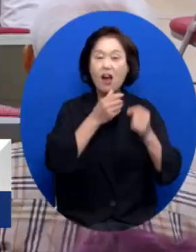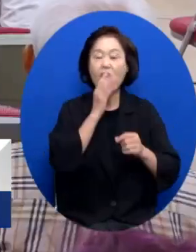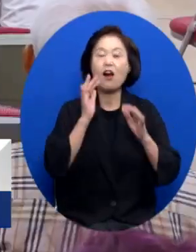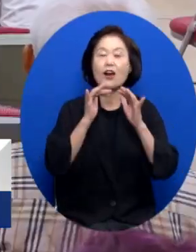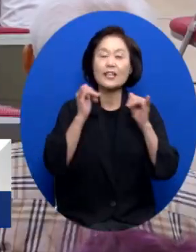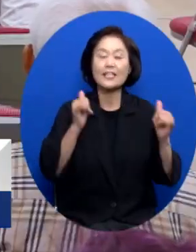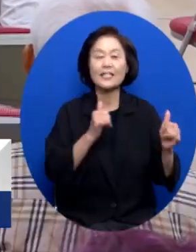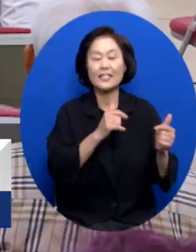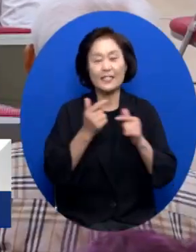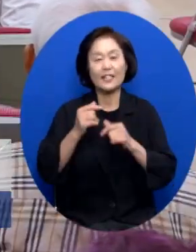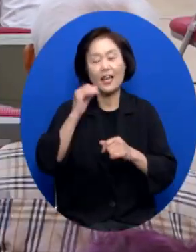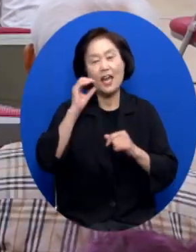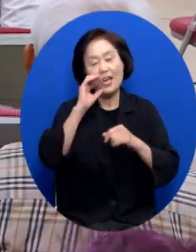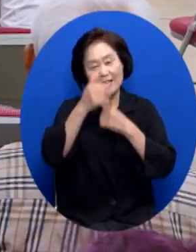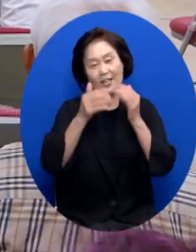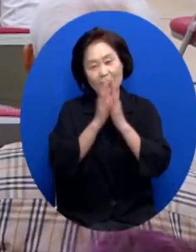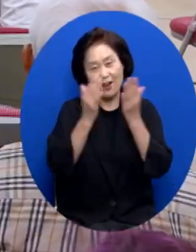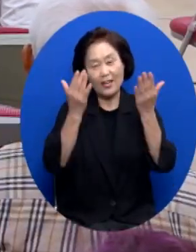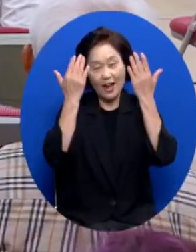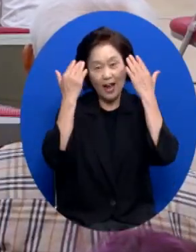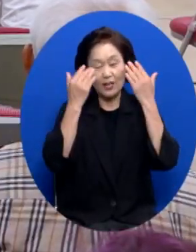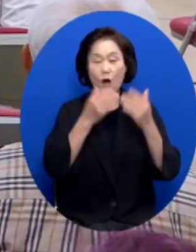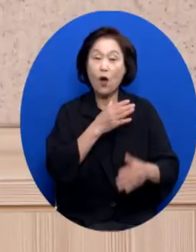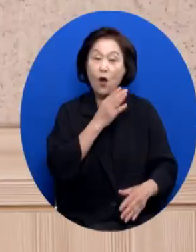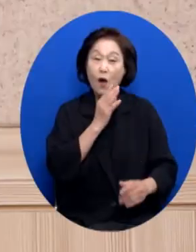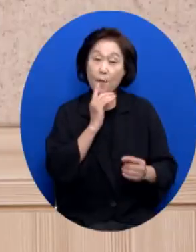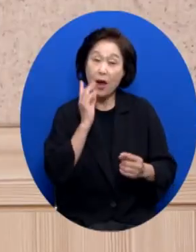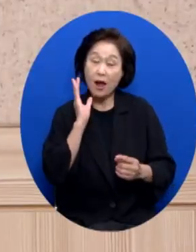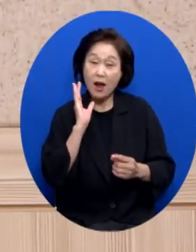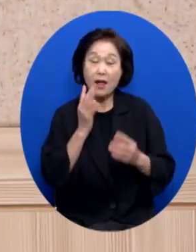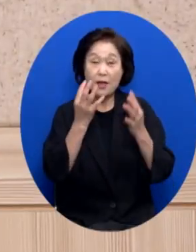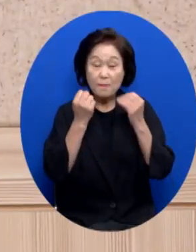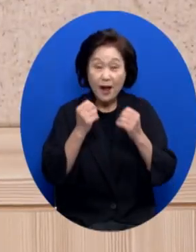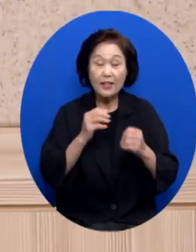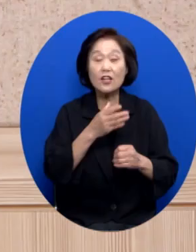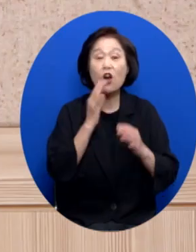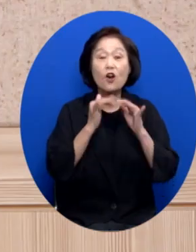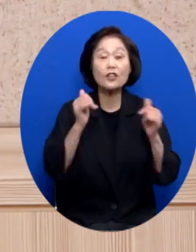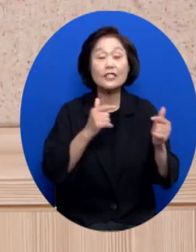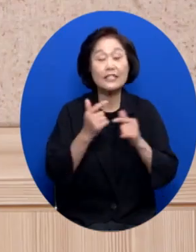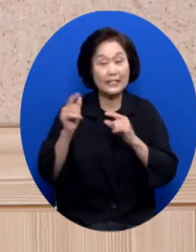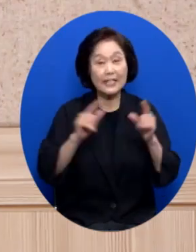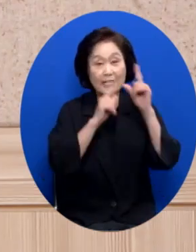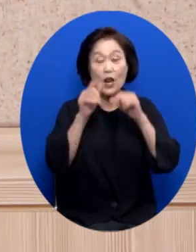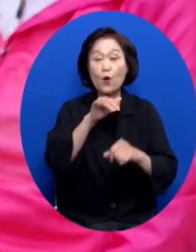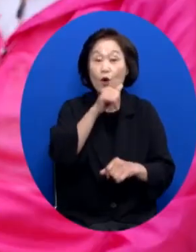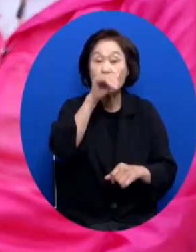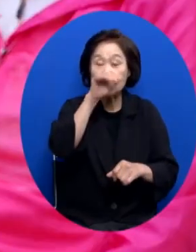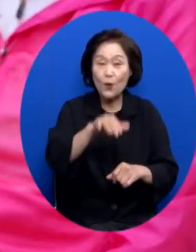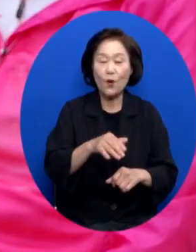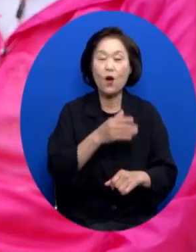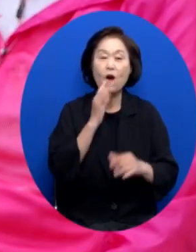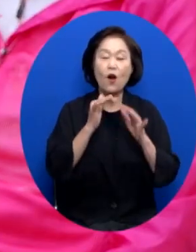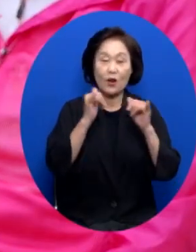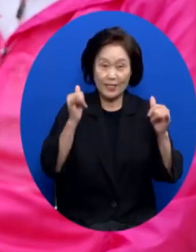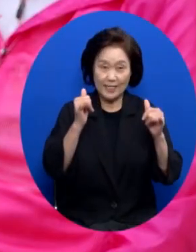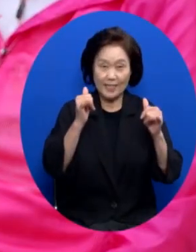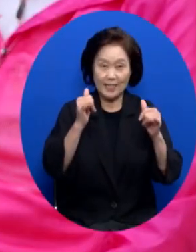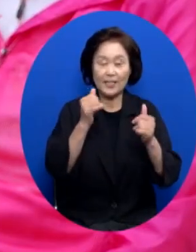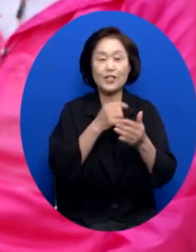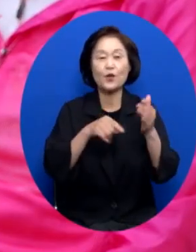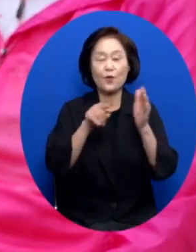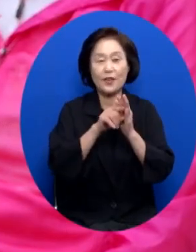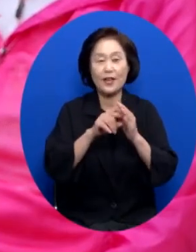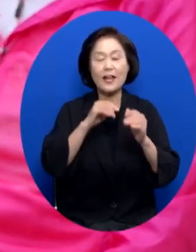성경학교 현장입니다. 고령 인구가 많은 구례 지역 어르신들의 필요를 채우고 섬기고자 어르신 성경학교를